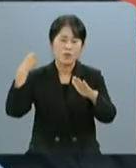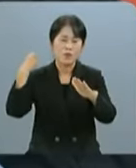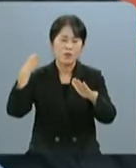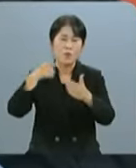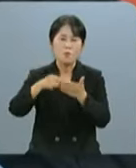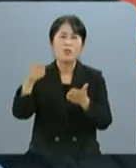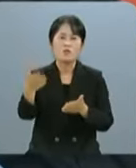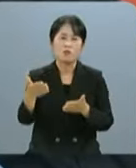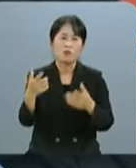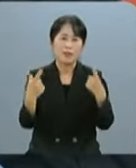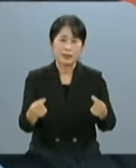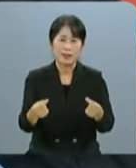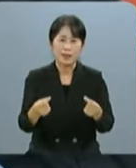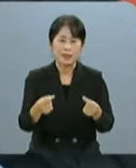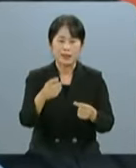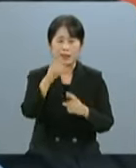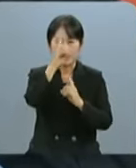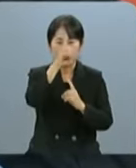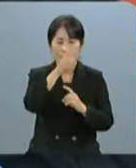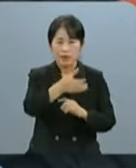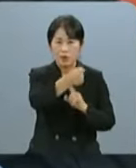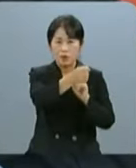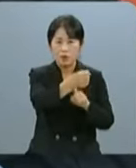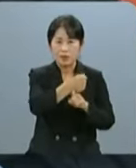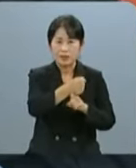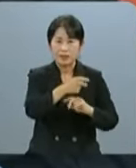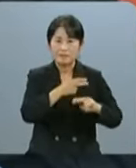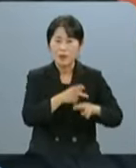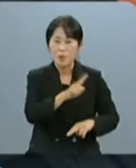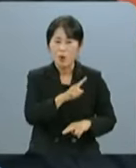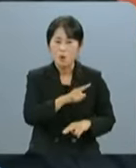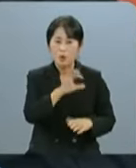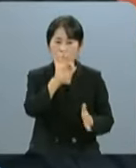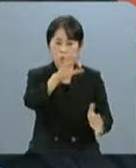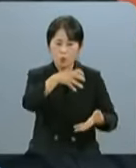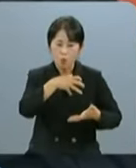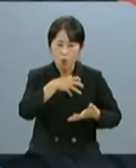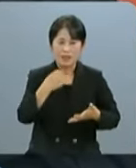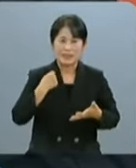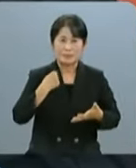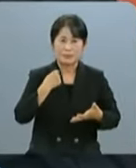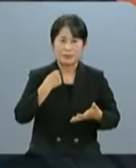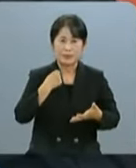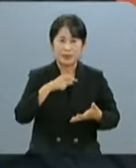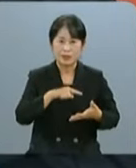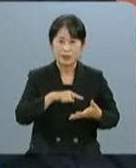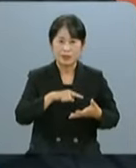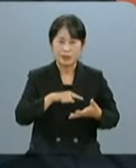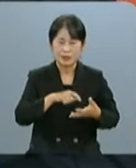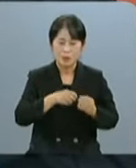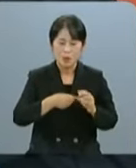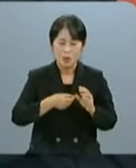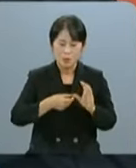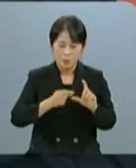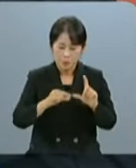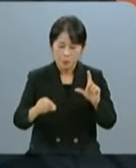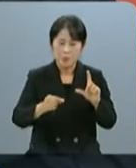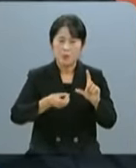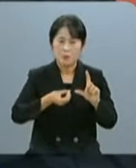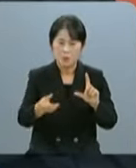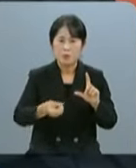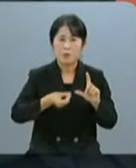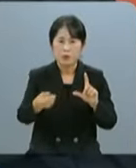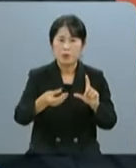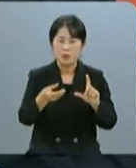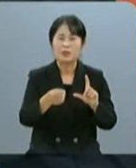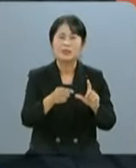것이다. 그리고 이재명 지사가 갖고 있는 재주는 돈은 모아서 힘이 생기는데 이거를 푼돈으로 만드는